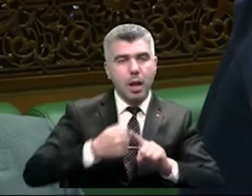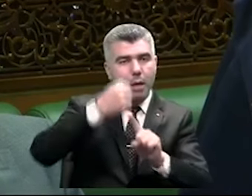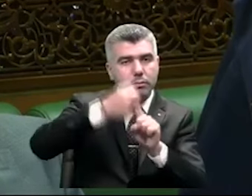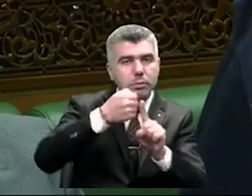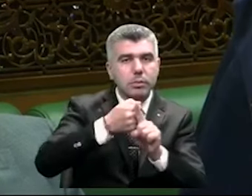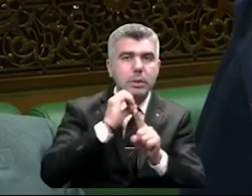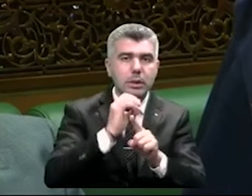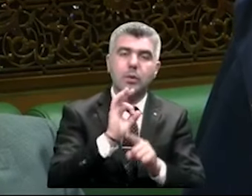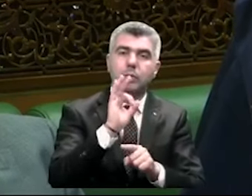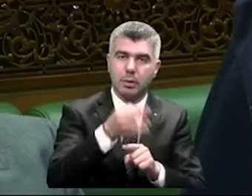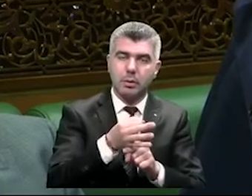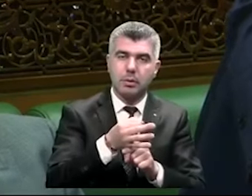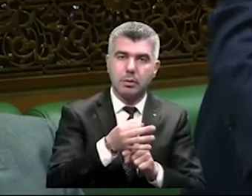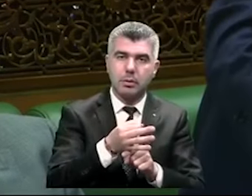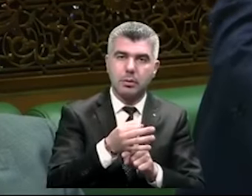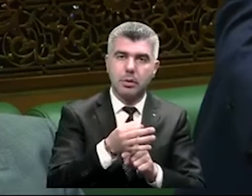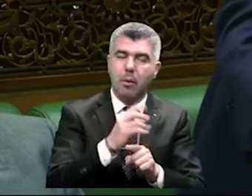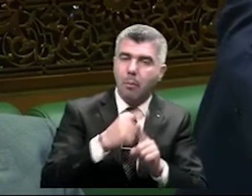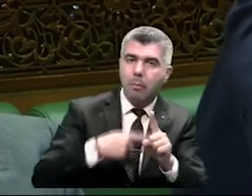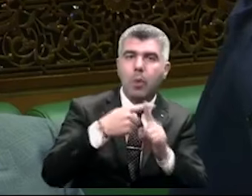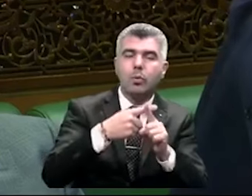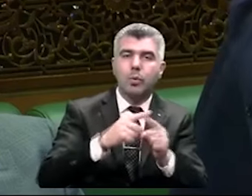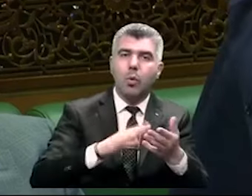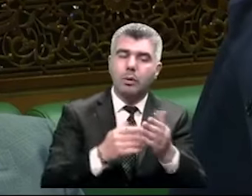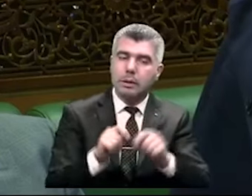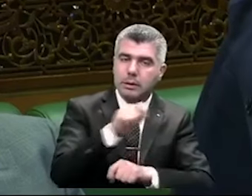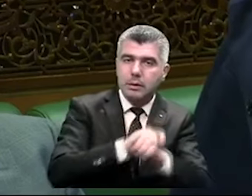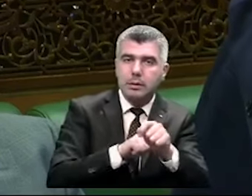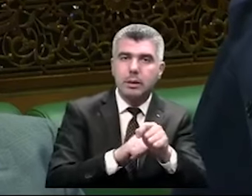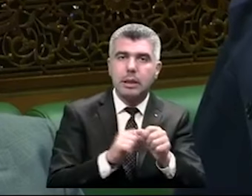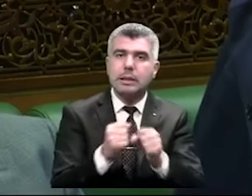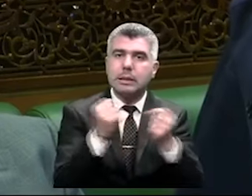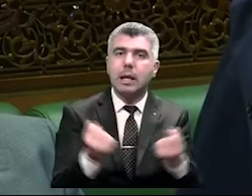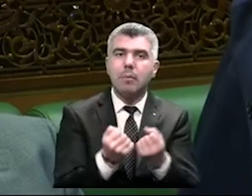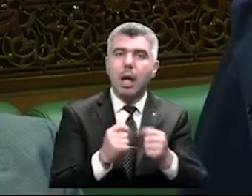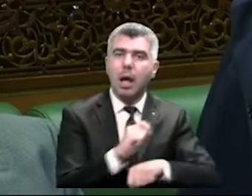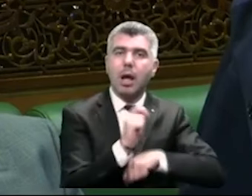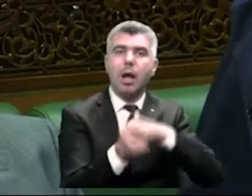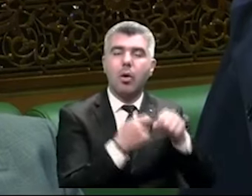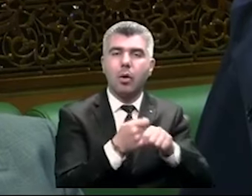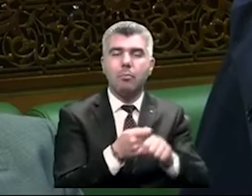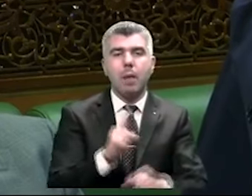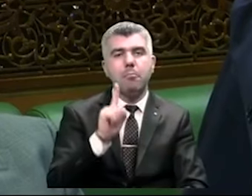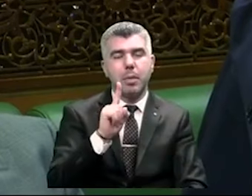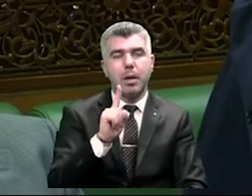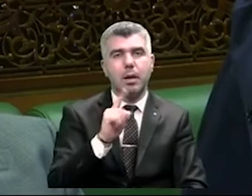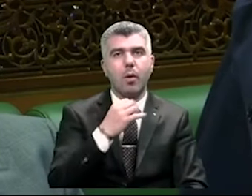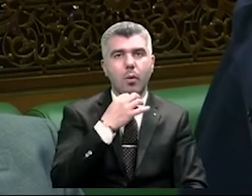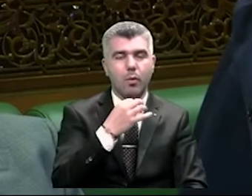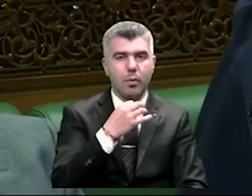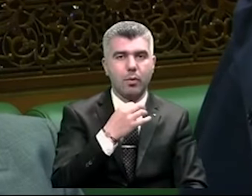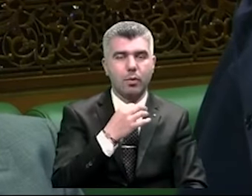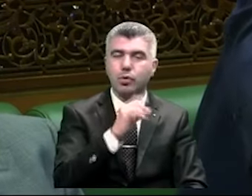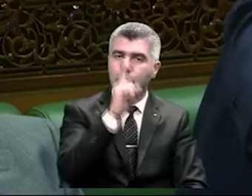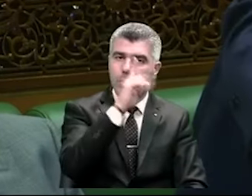تقوموا بها هي مجهودات جباره يعني لتنميه هذ الطرق القرويه غير كنتمناو انكم